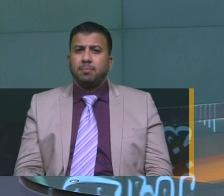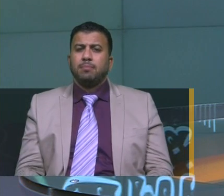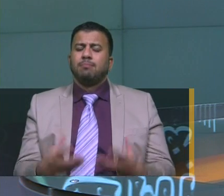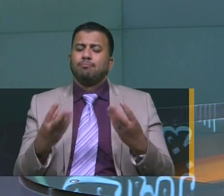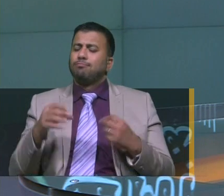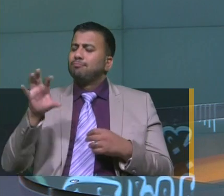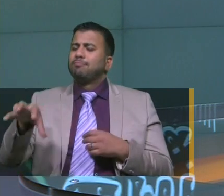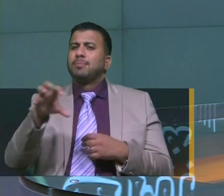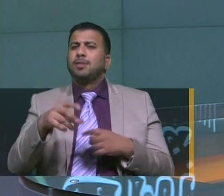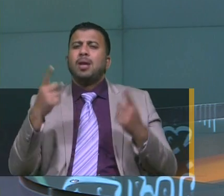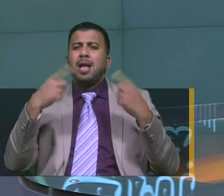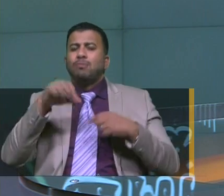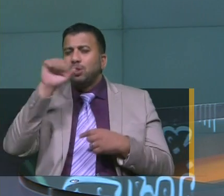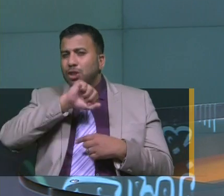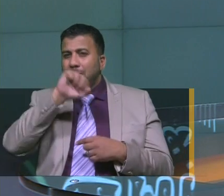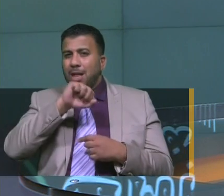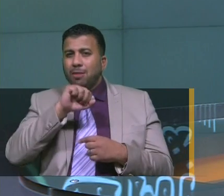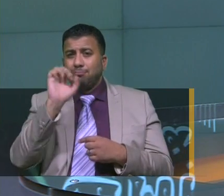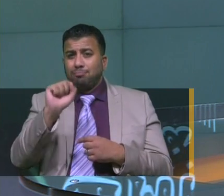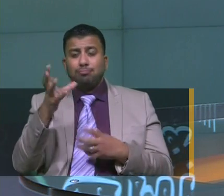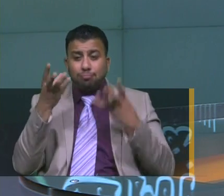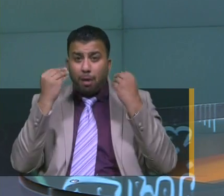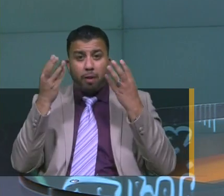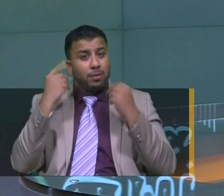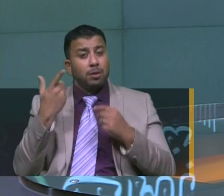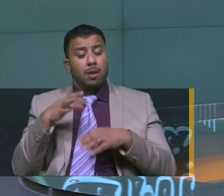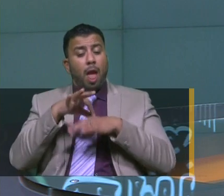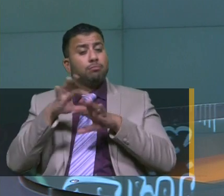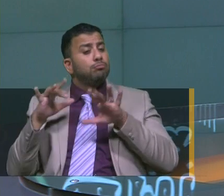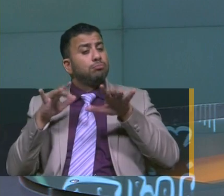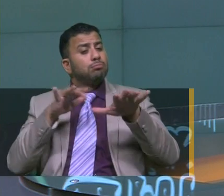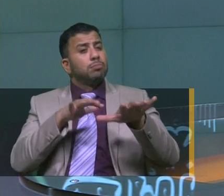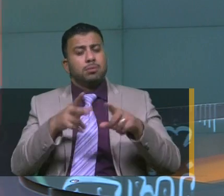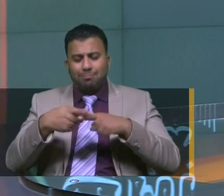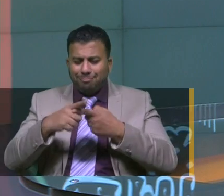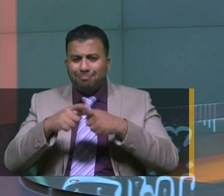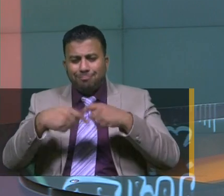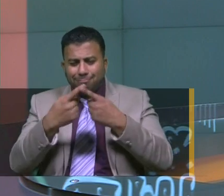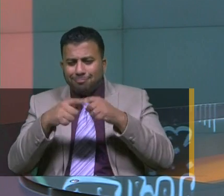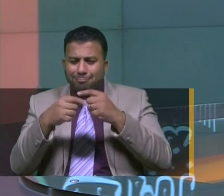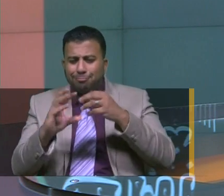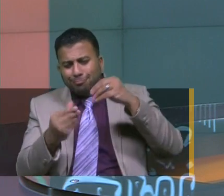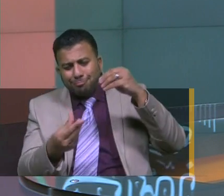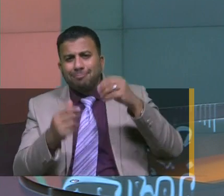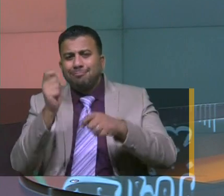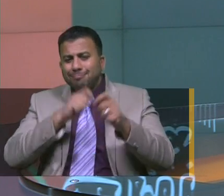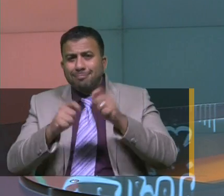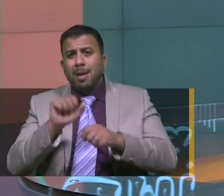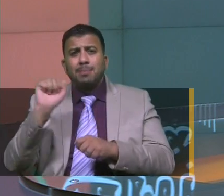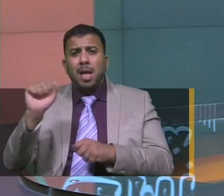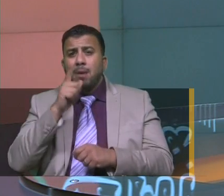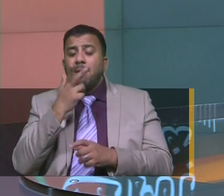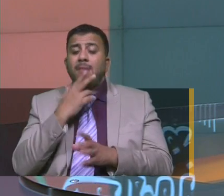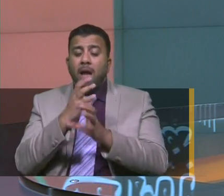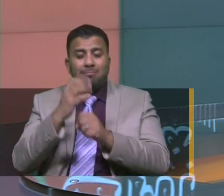تتعدد الأركان في أيام الشارقة التراثية لتعرف الجمهور على جانب من الحرف والصناعات اليدوية وتحافظ عليها